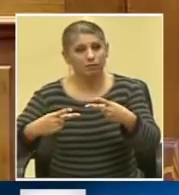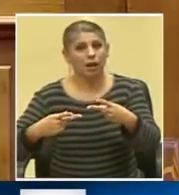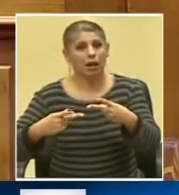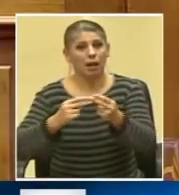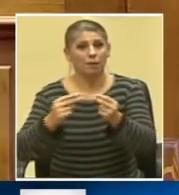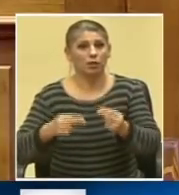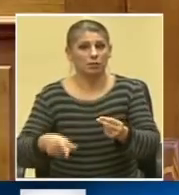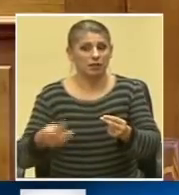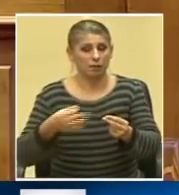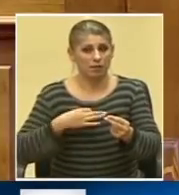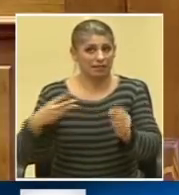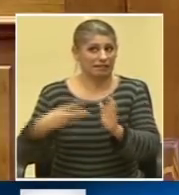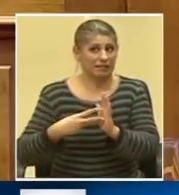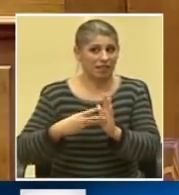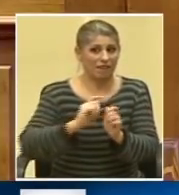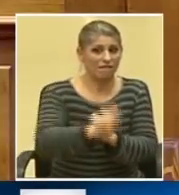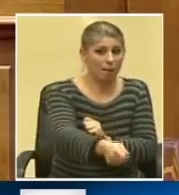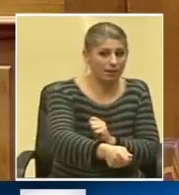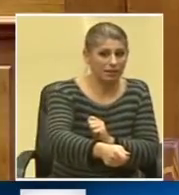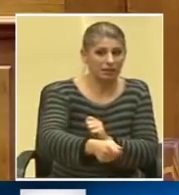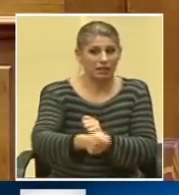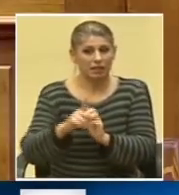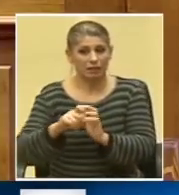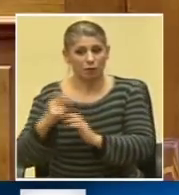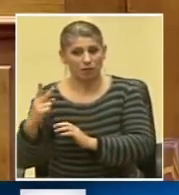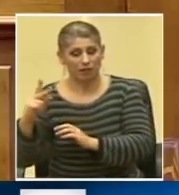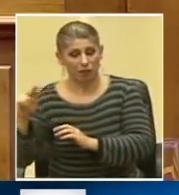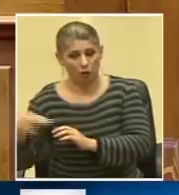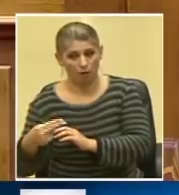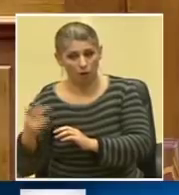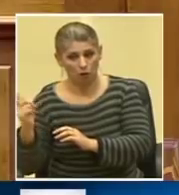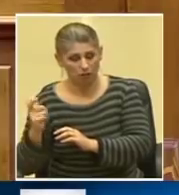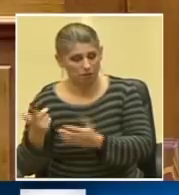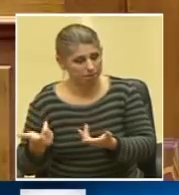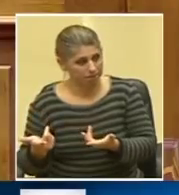και θα πω λίγο τα νούμερα για να μην λέω πολλά.